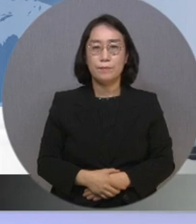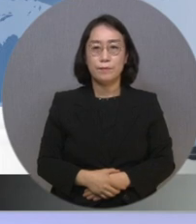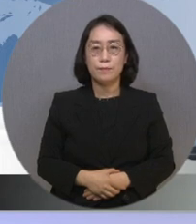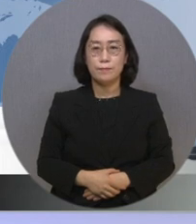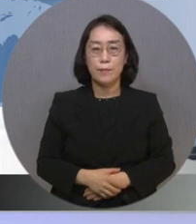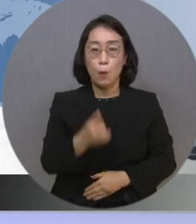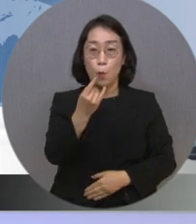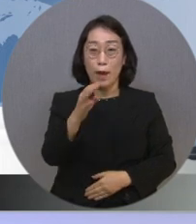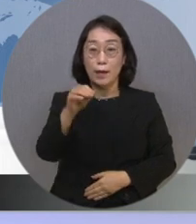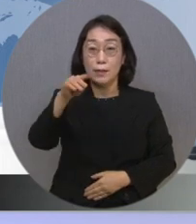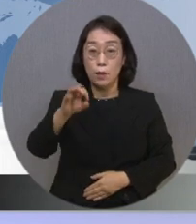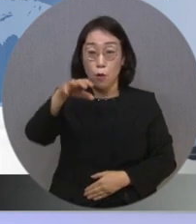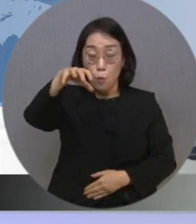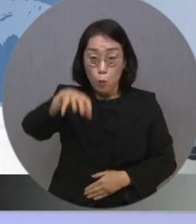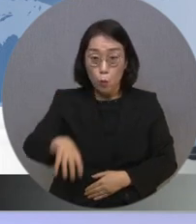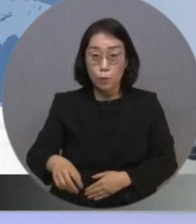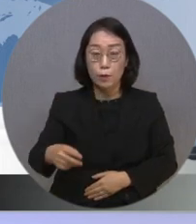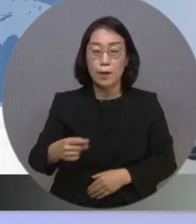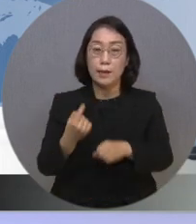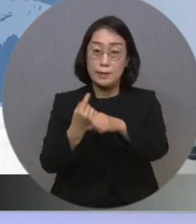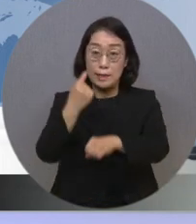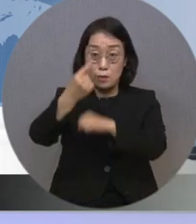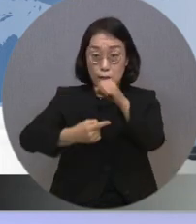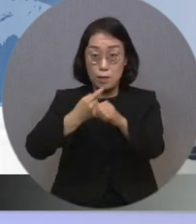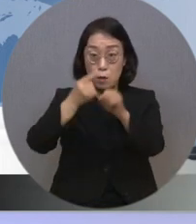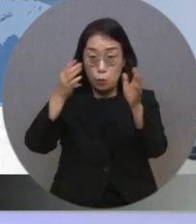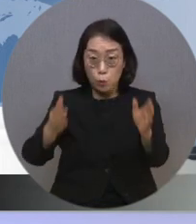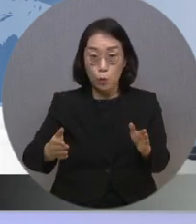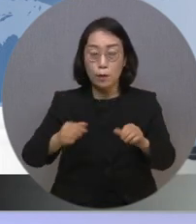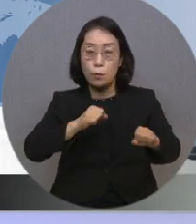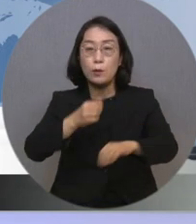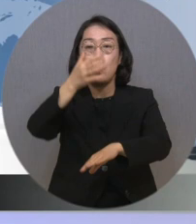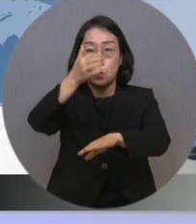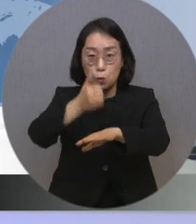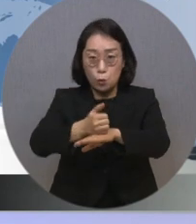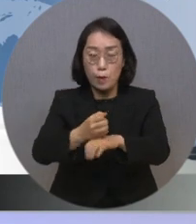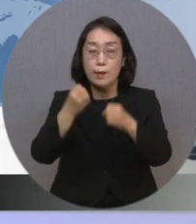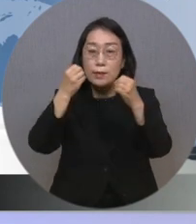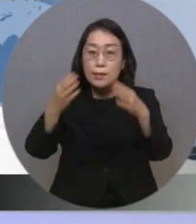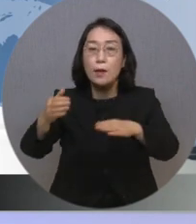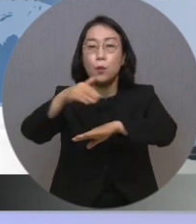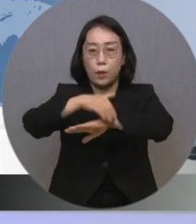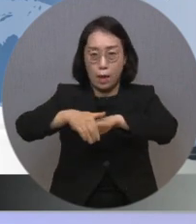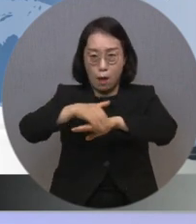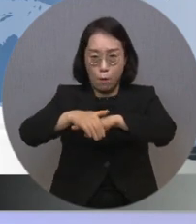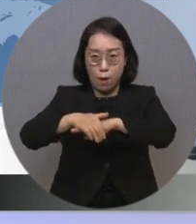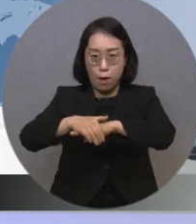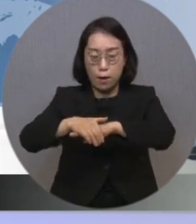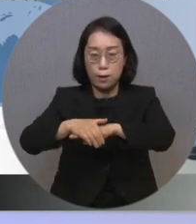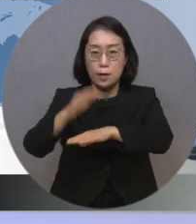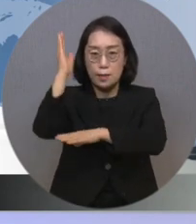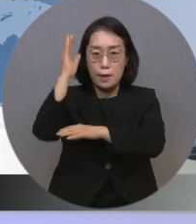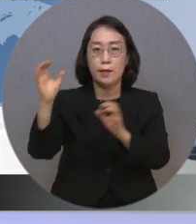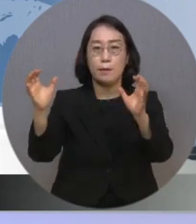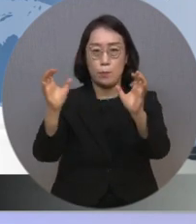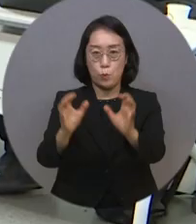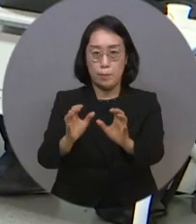강원도 횡성군이 2022년 주요 성과와 신년 군정 운영 방향에 대해 설명하는 시간을